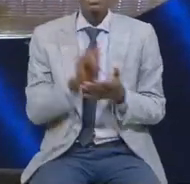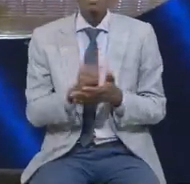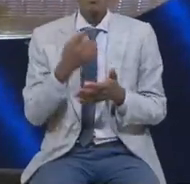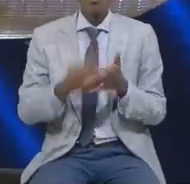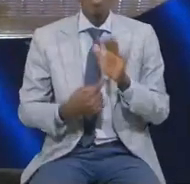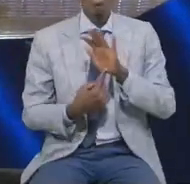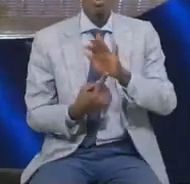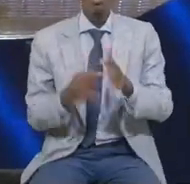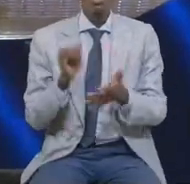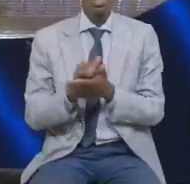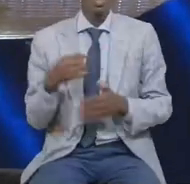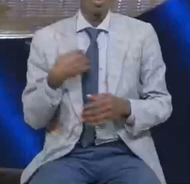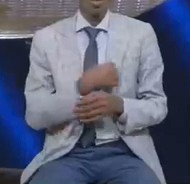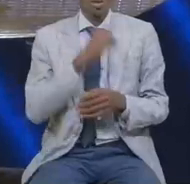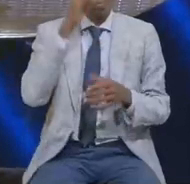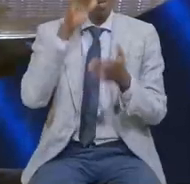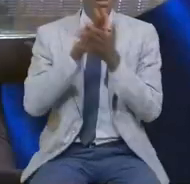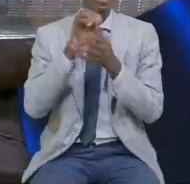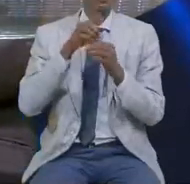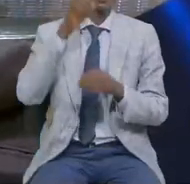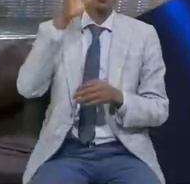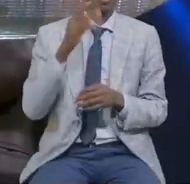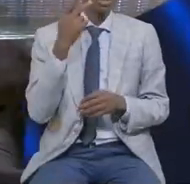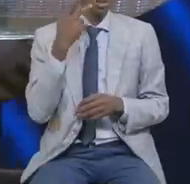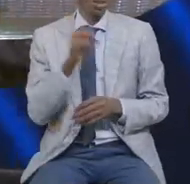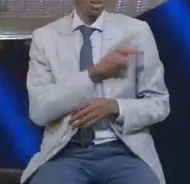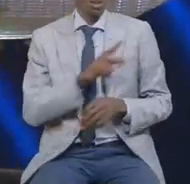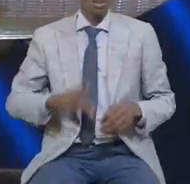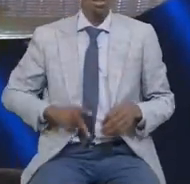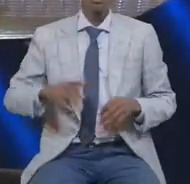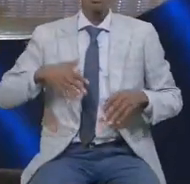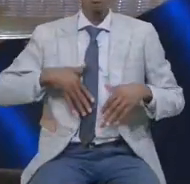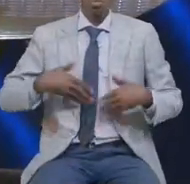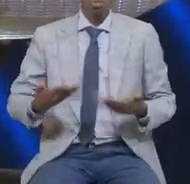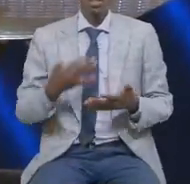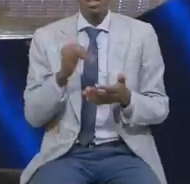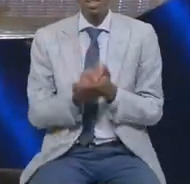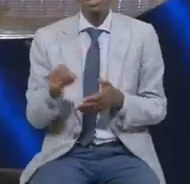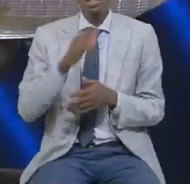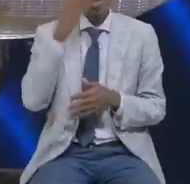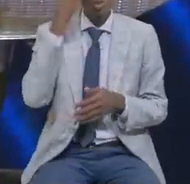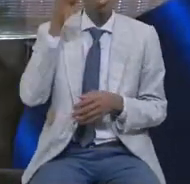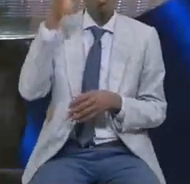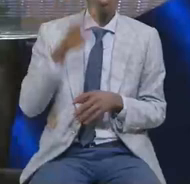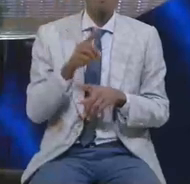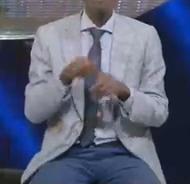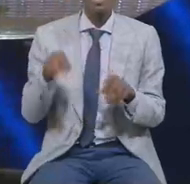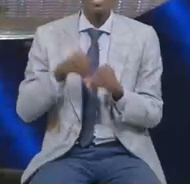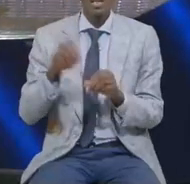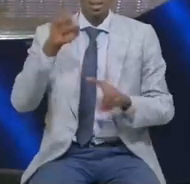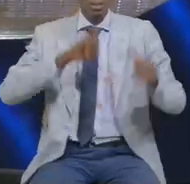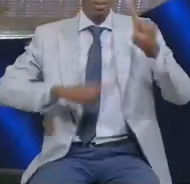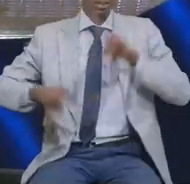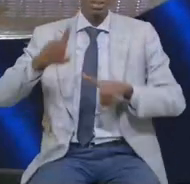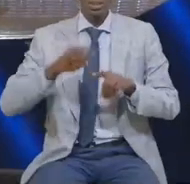fille qui montre que cette personne croit en Dieu. Ils font profession de connaître Dieu, mais ils le renient